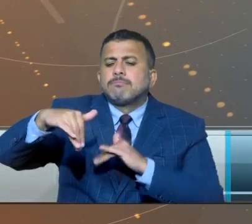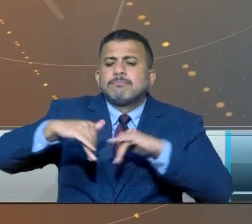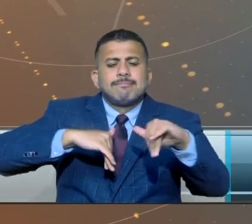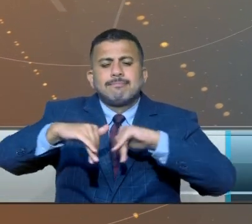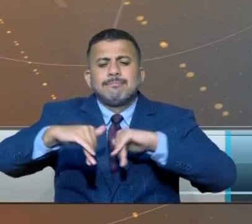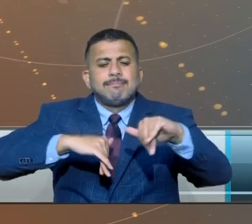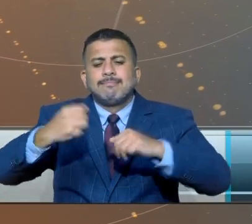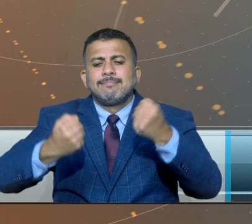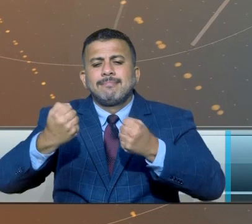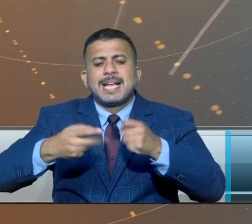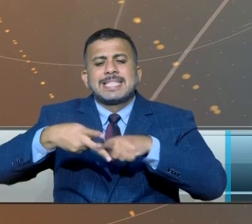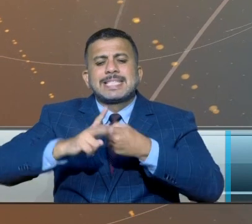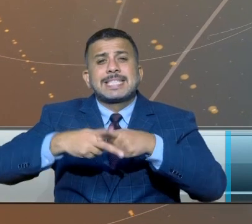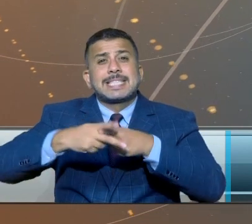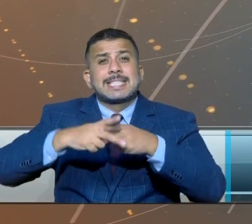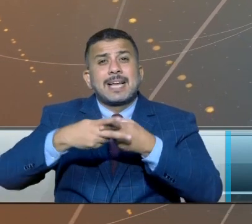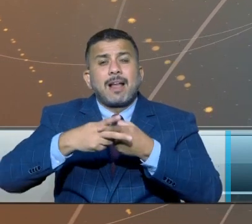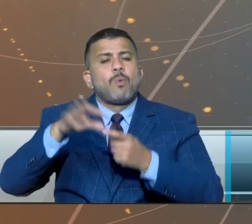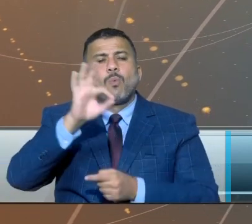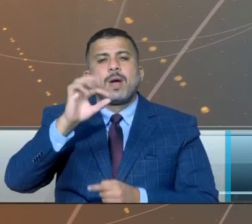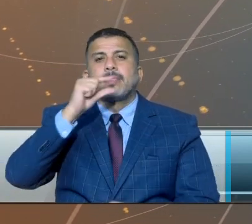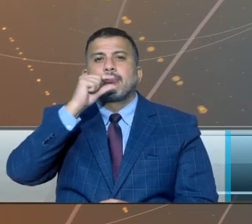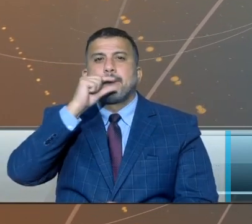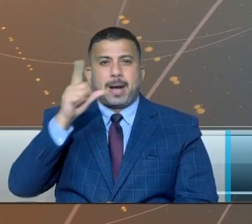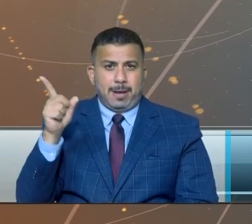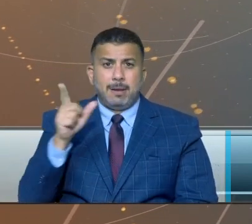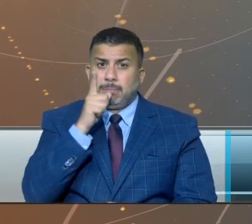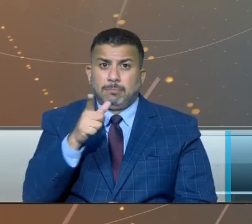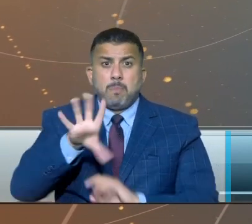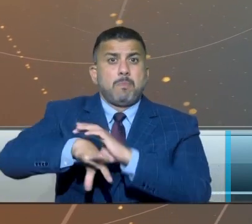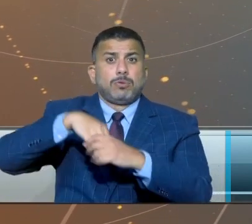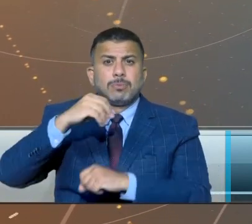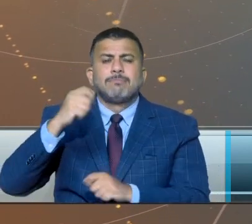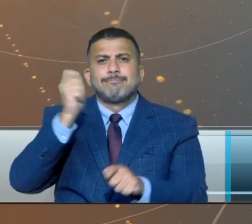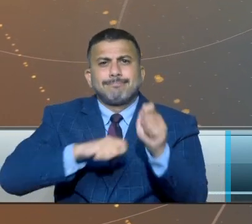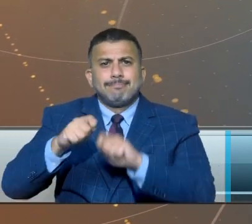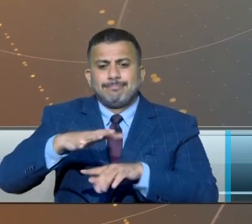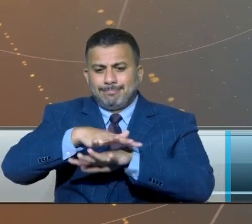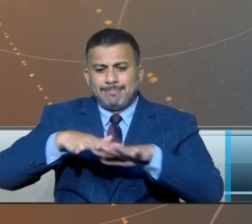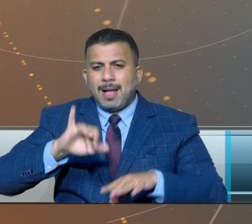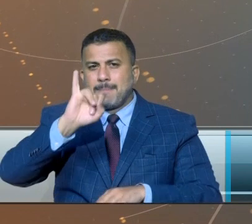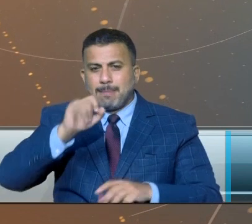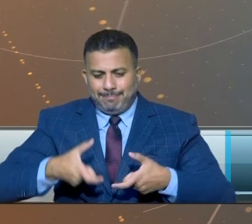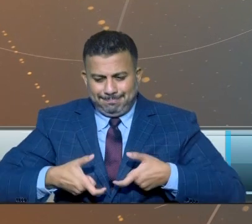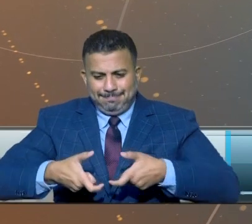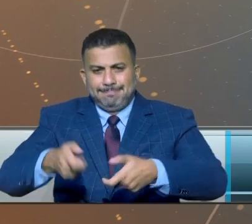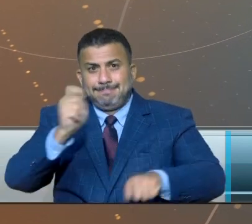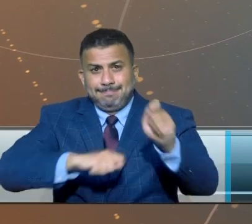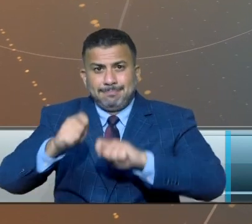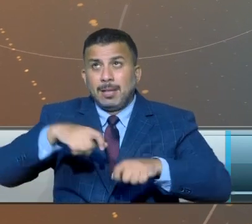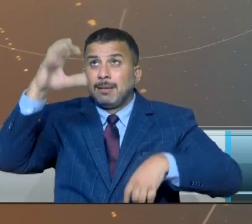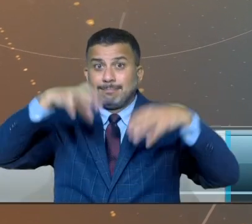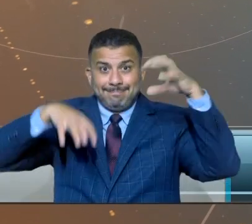طرق المنطقه الصناعيه في مدينه دبل حصن هذا ويشمل المشروع تنفيذ شبكتي الصرف الصحي وصرف